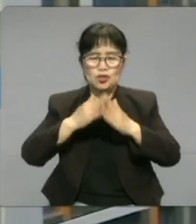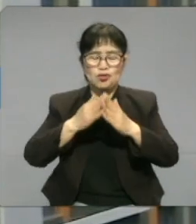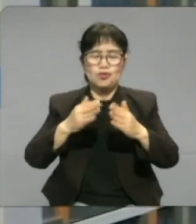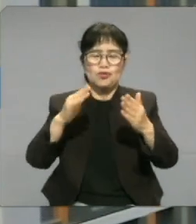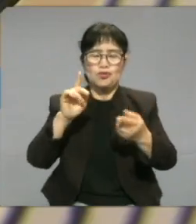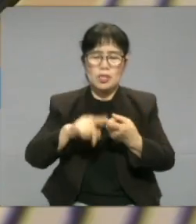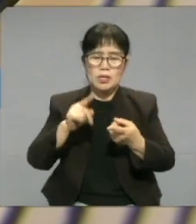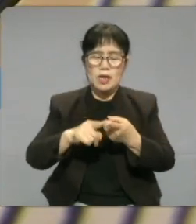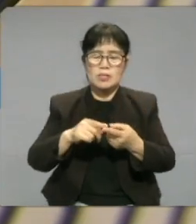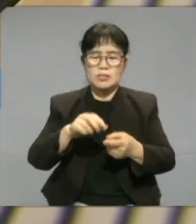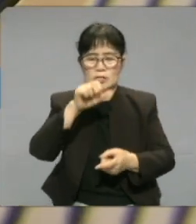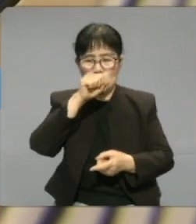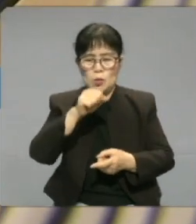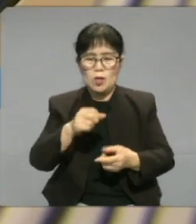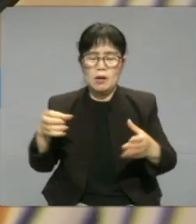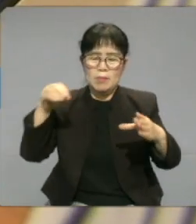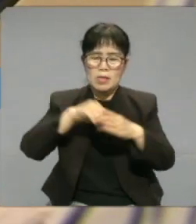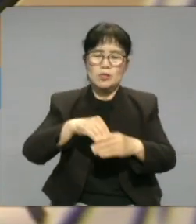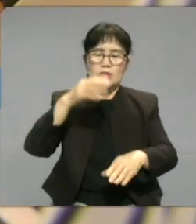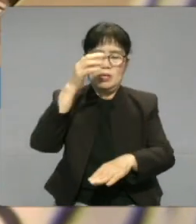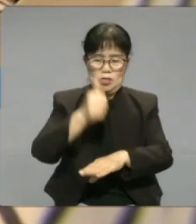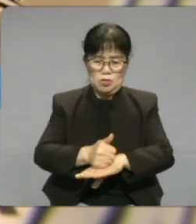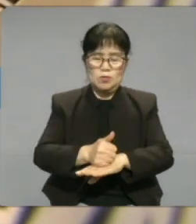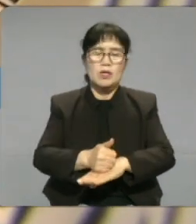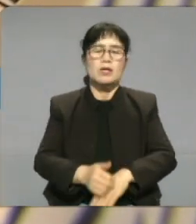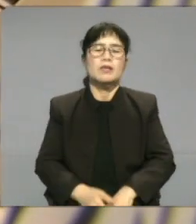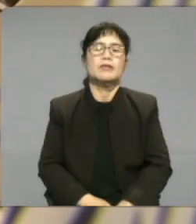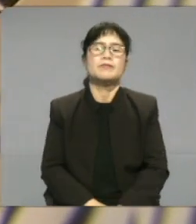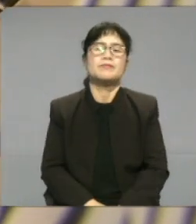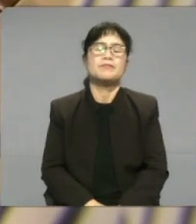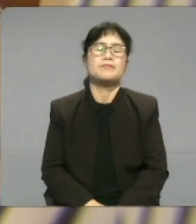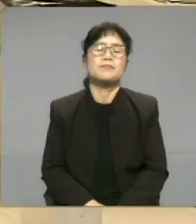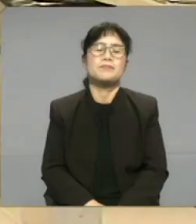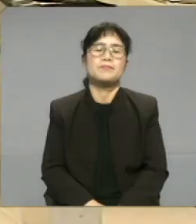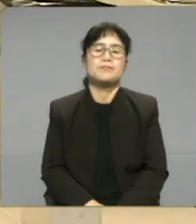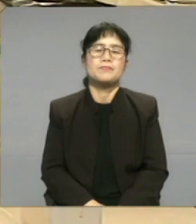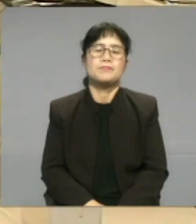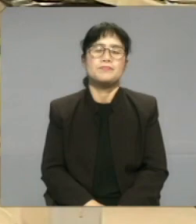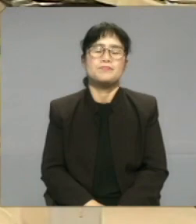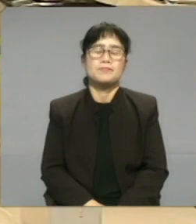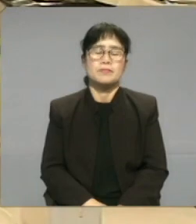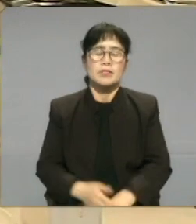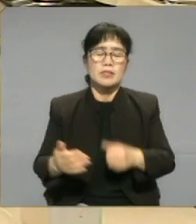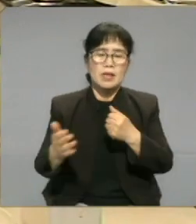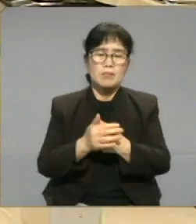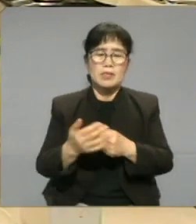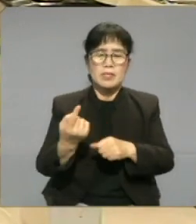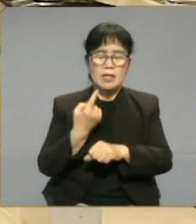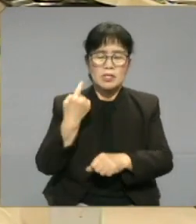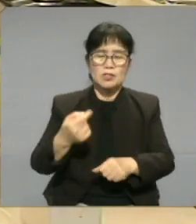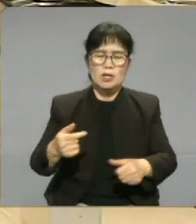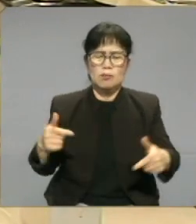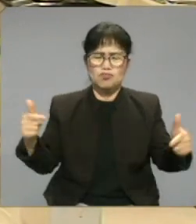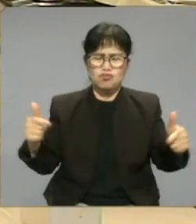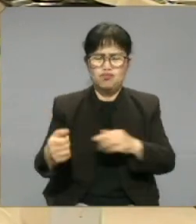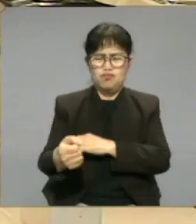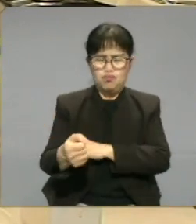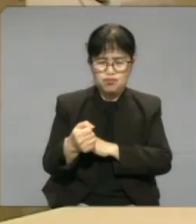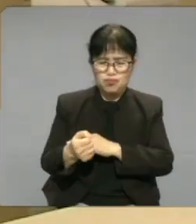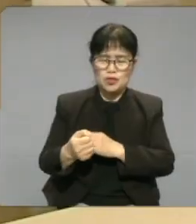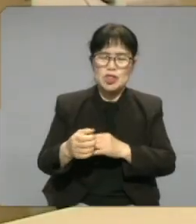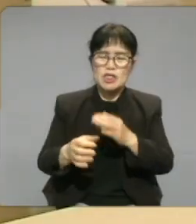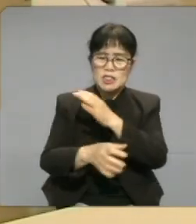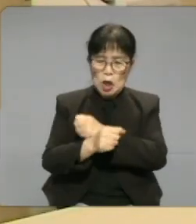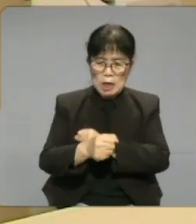주택에 대한 선호가 반영된 결과가 아닐까 싶고요 이렇다 보니 지난해 급격하게 위축됐던 청약